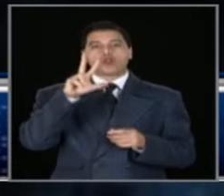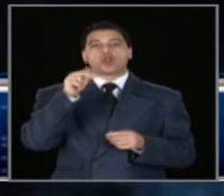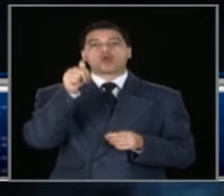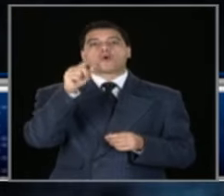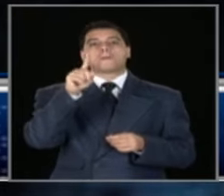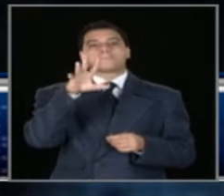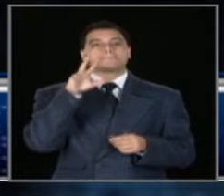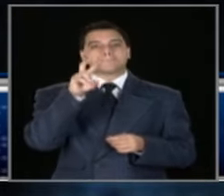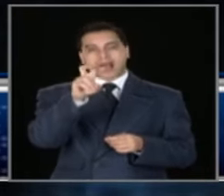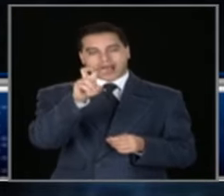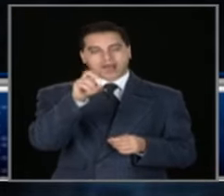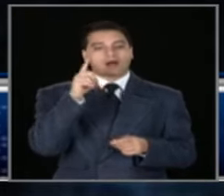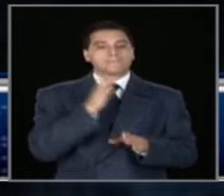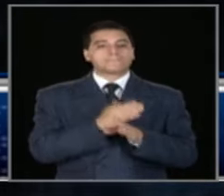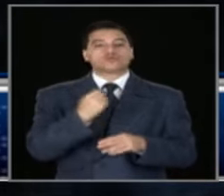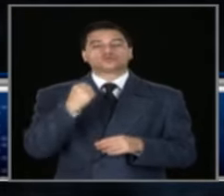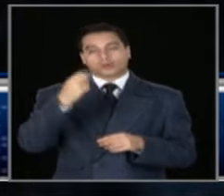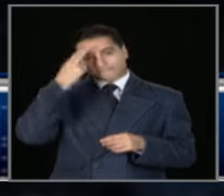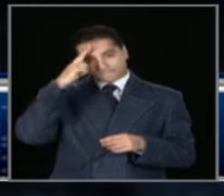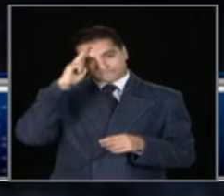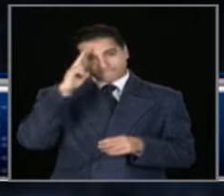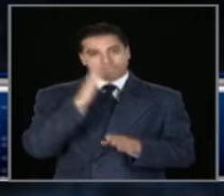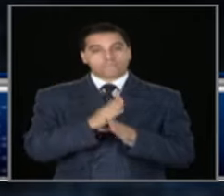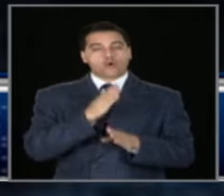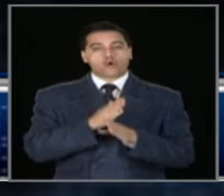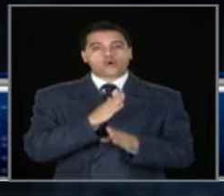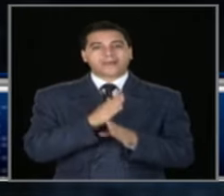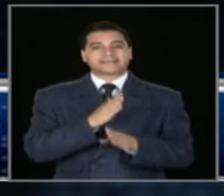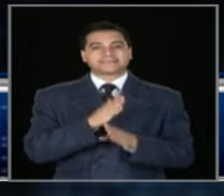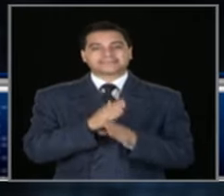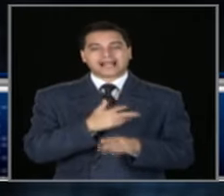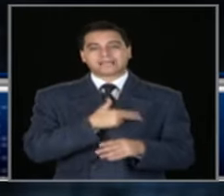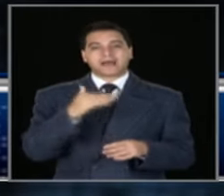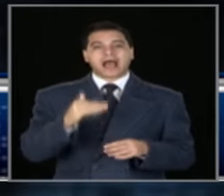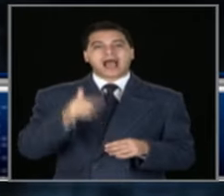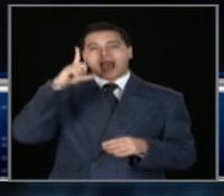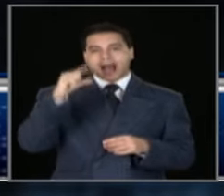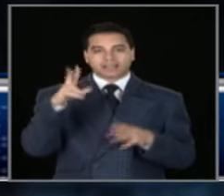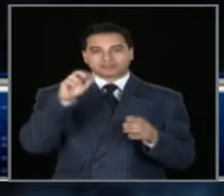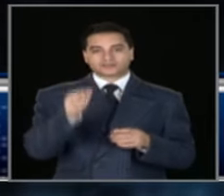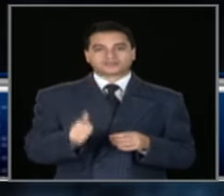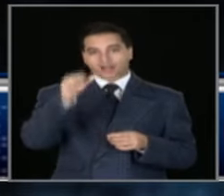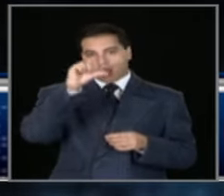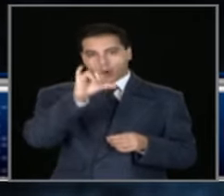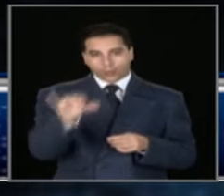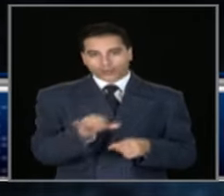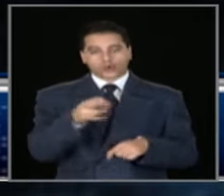مسلسل ده من بطولة خالد الصاوي ورانيا فريد شوقي، محسن منصور، وفي الريال